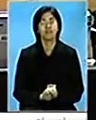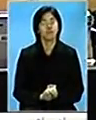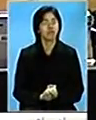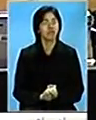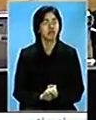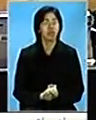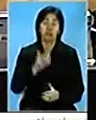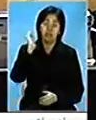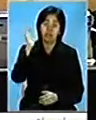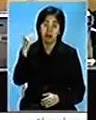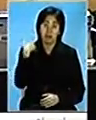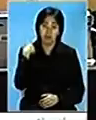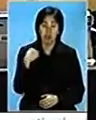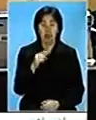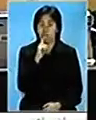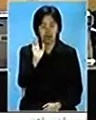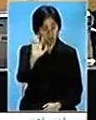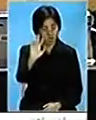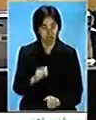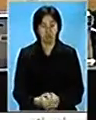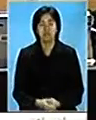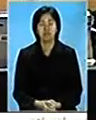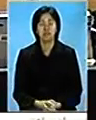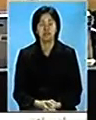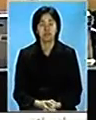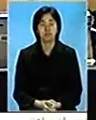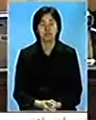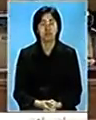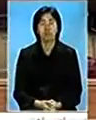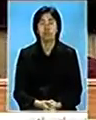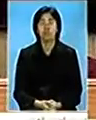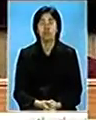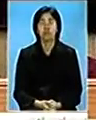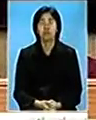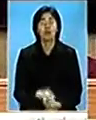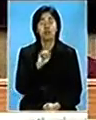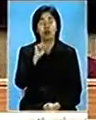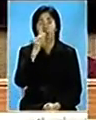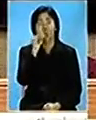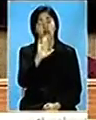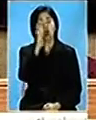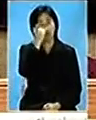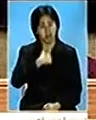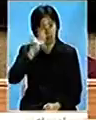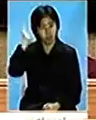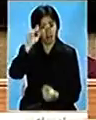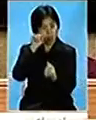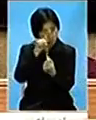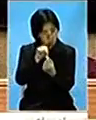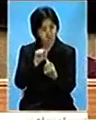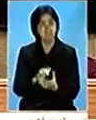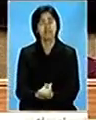ท่านจะอภิปรายไหมถ้าไม่อภิปรายผมจะไม่ให้พูดนะครับ ท่านจะไม่ให้สมาชิกพูดได้อย่างไรครับผมอภิปรายอยู่ในประเด็น เชิญนะเ